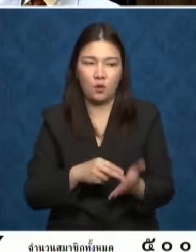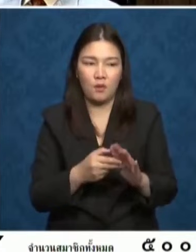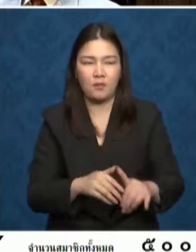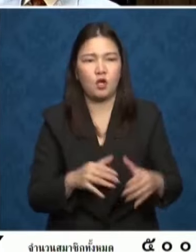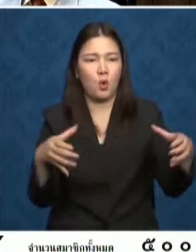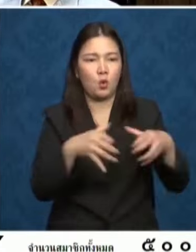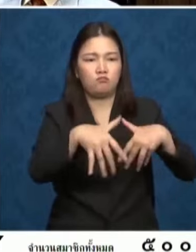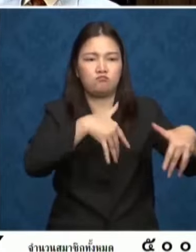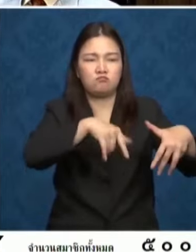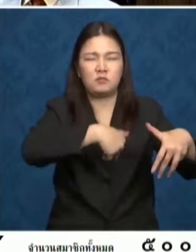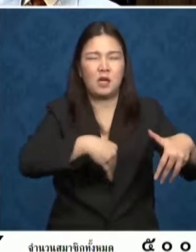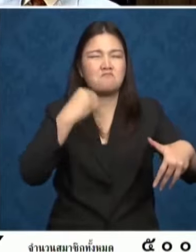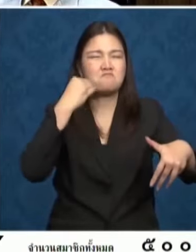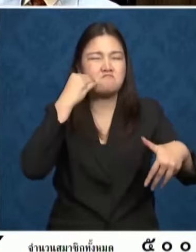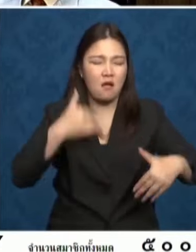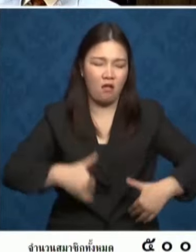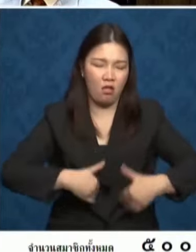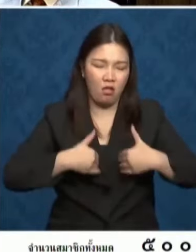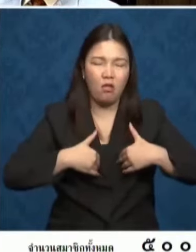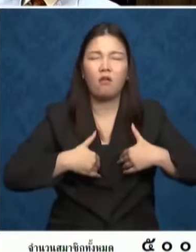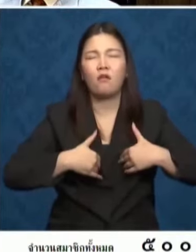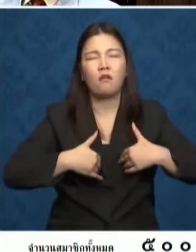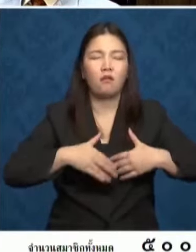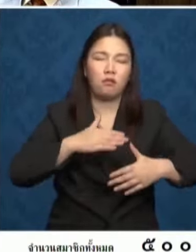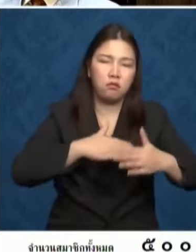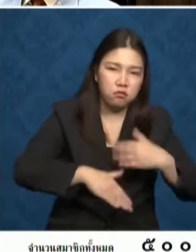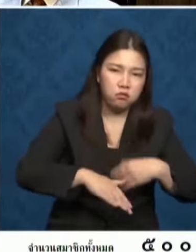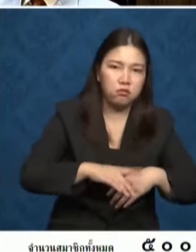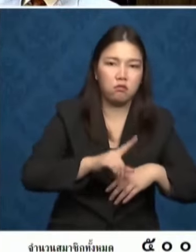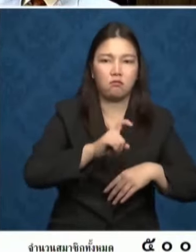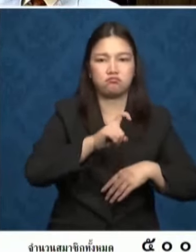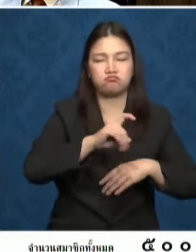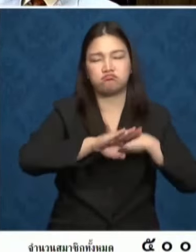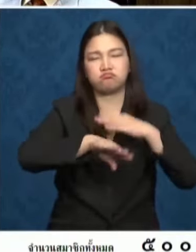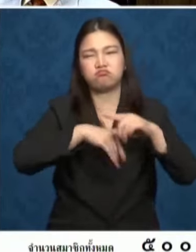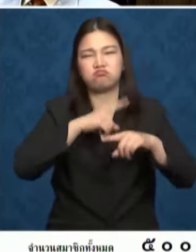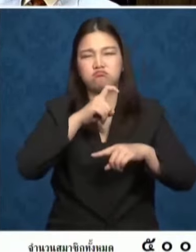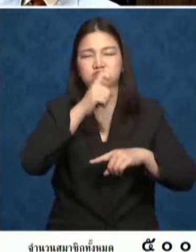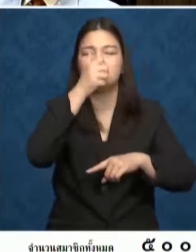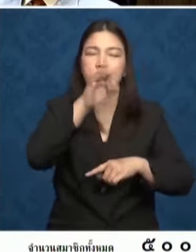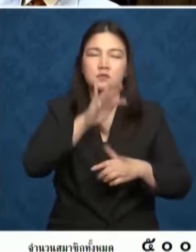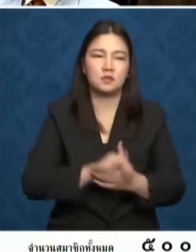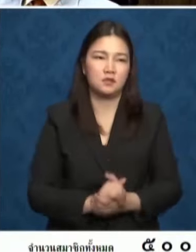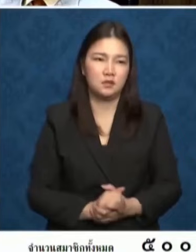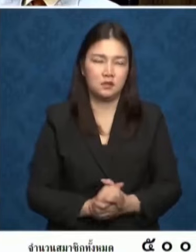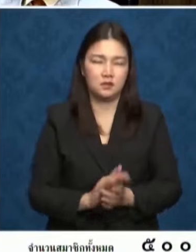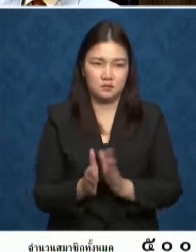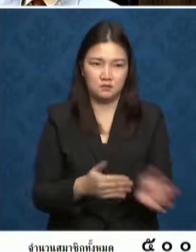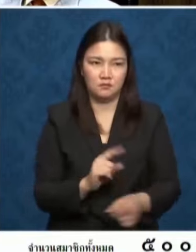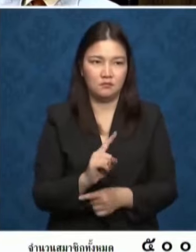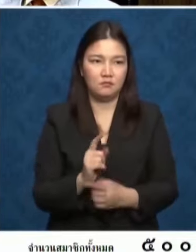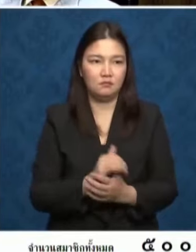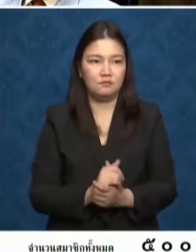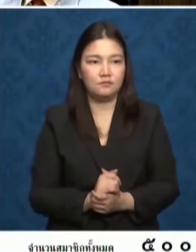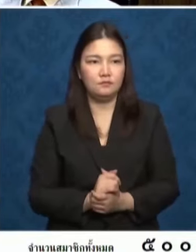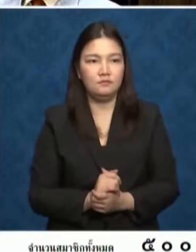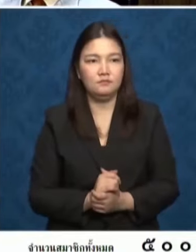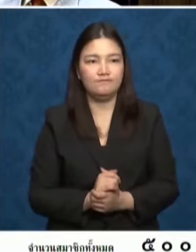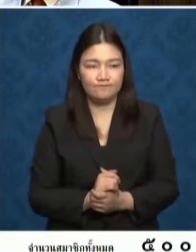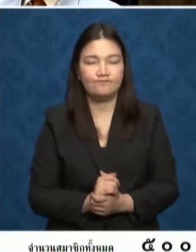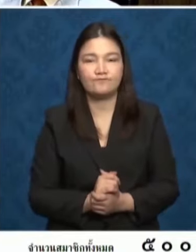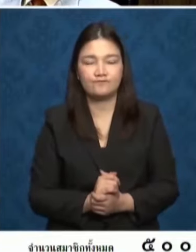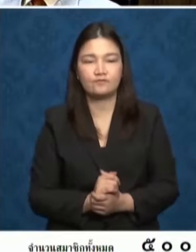ต่ำแล้วก็การปฏิเสธสิทธิต่างๆของกลุ่มชาติพันธุ์นะครับแล้วในทางแก้ไขปัญหาในการเลือก